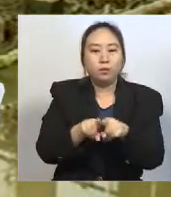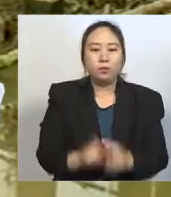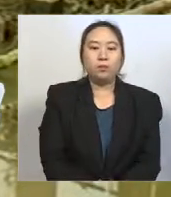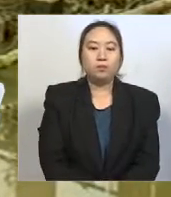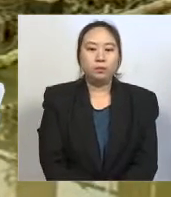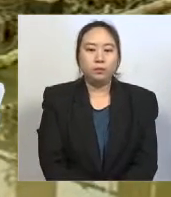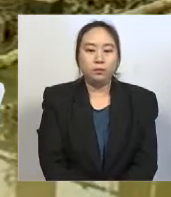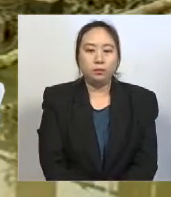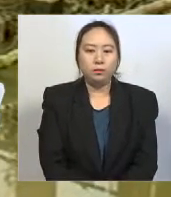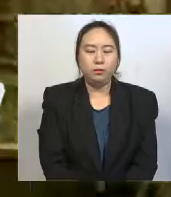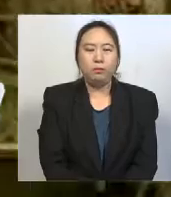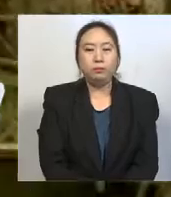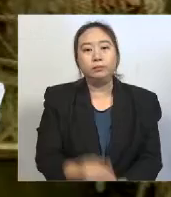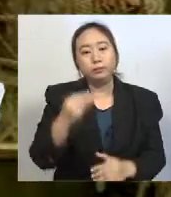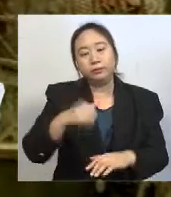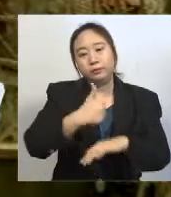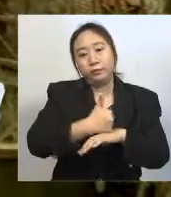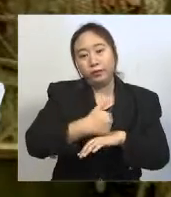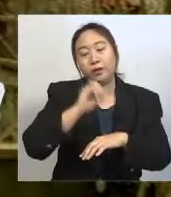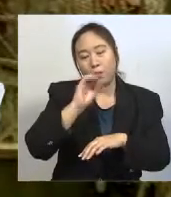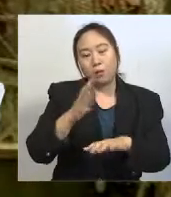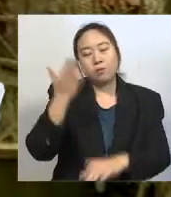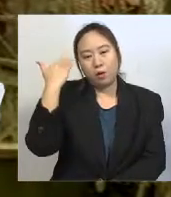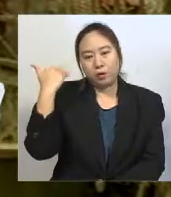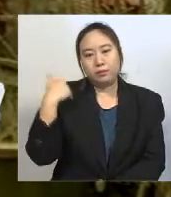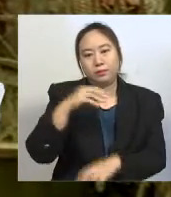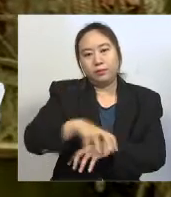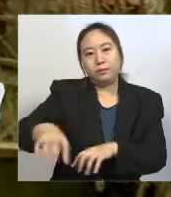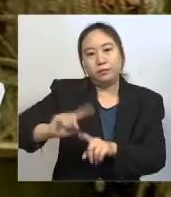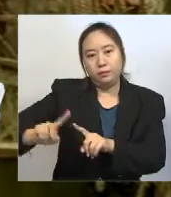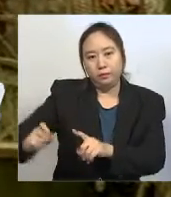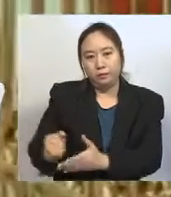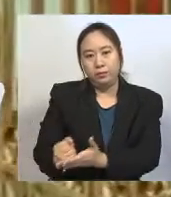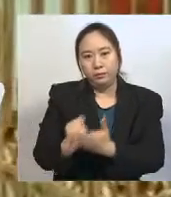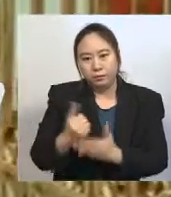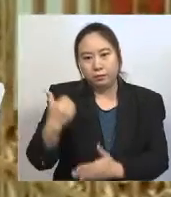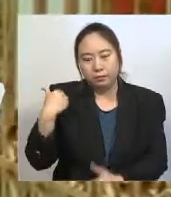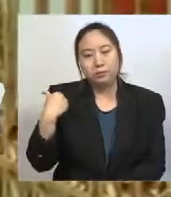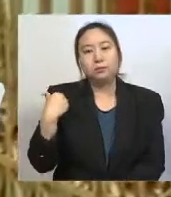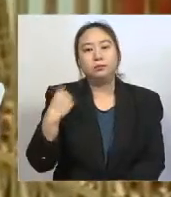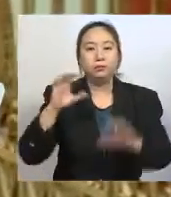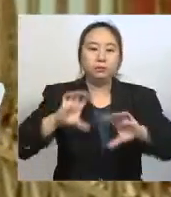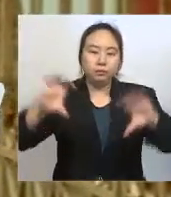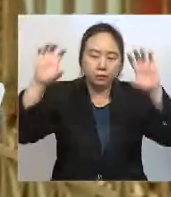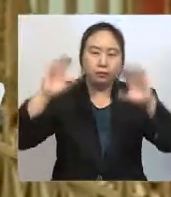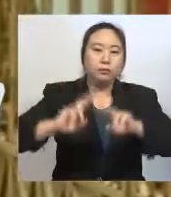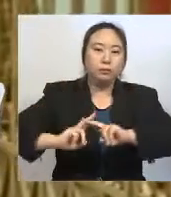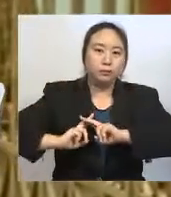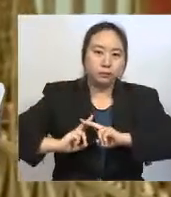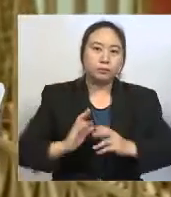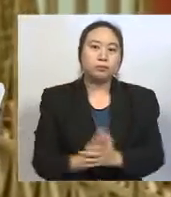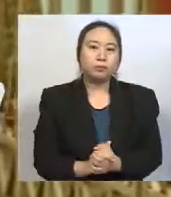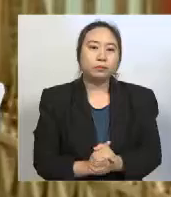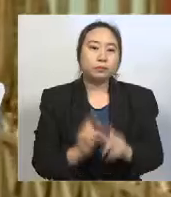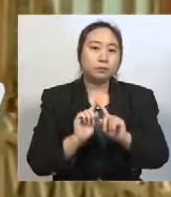ผู้ใหญ่บ้านเองก็บอกว่าที่ผ่านมาก็มีหลายหน่วยงานนะครับที่เข้ามาให้การช่วยเหลือนะครับทั้งภาครัฐภาคเอกชนเองก็ดีนะครับแต่